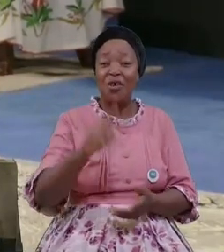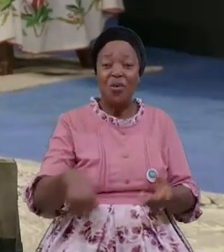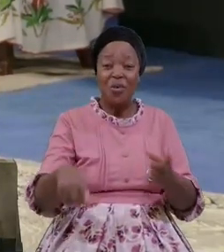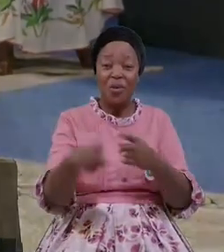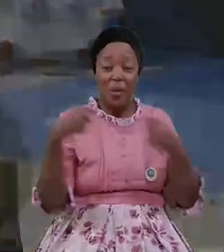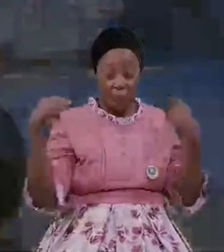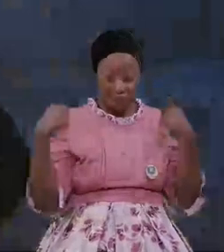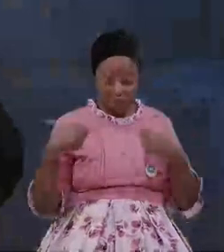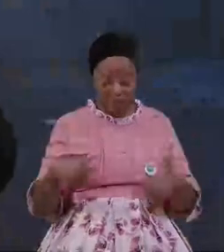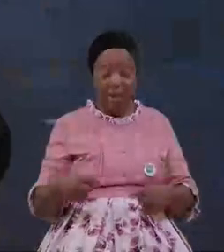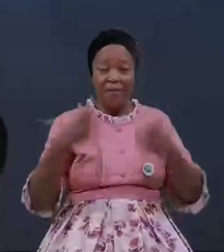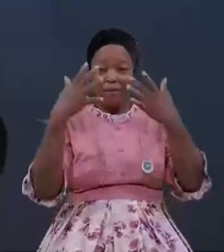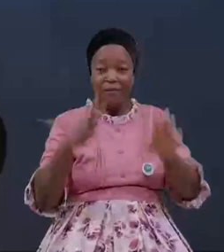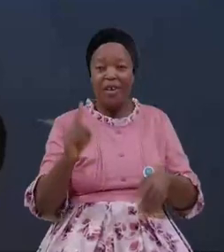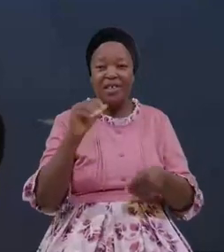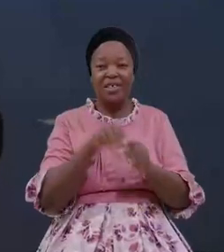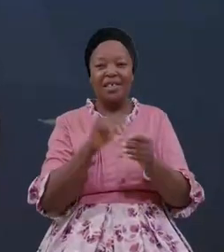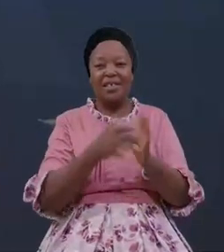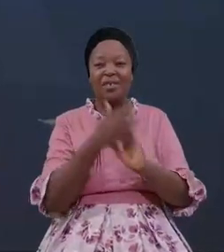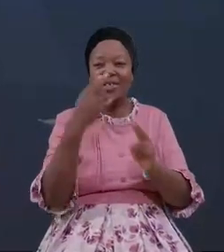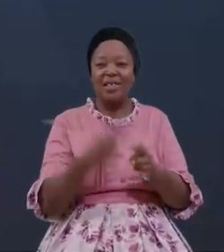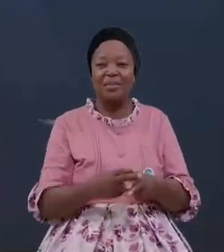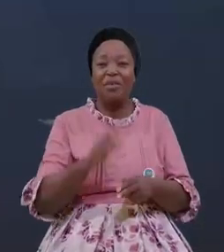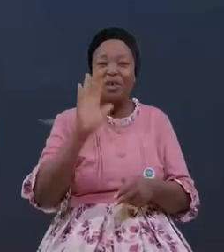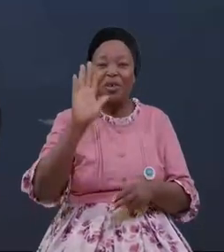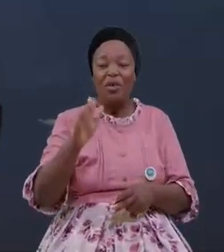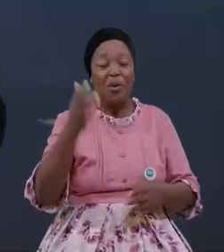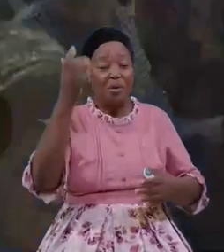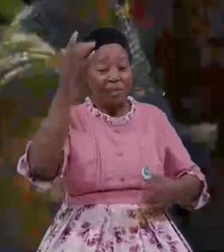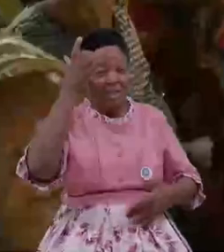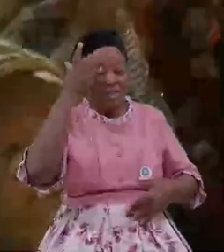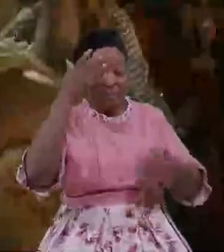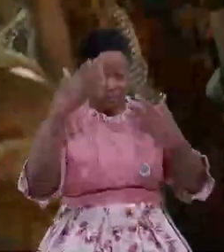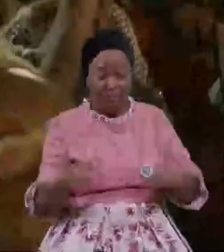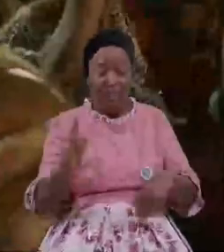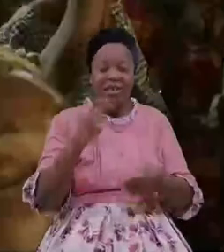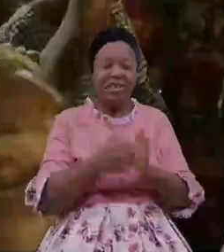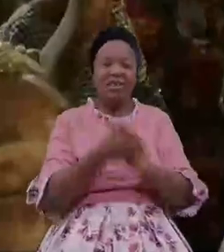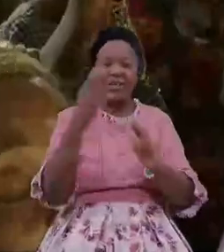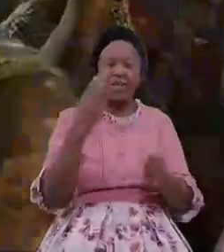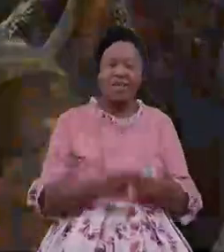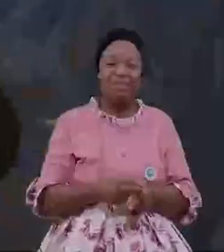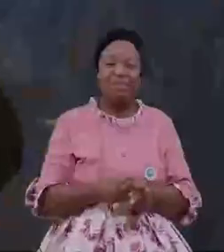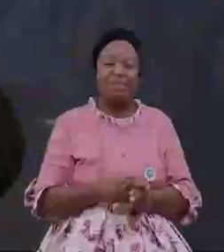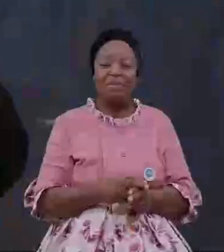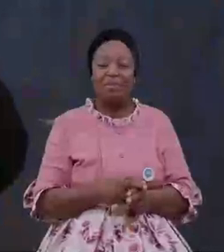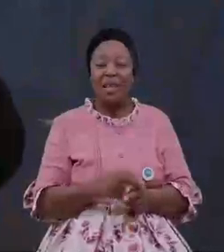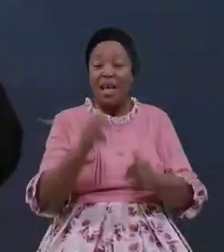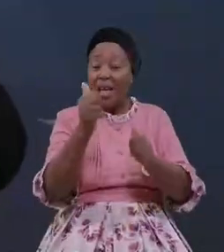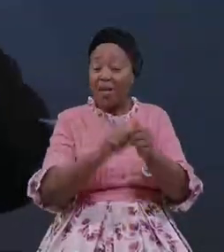préf vos douleurs vont prendre fin V maladies vont prendre